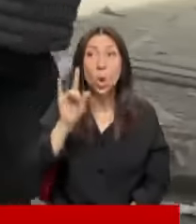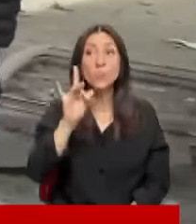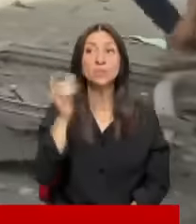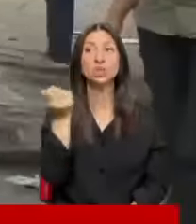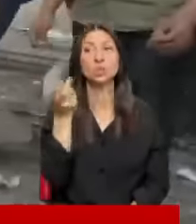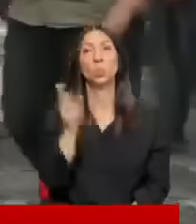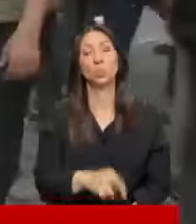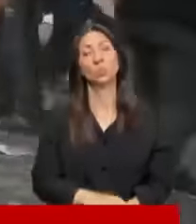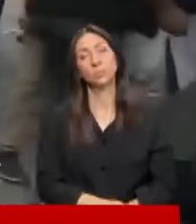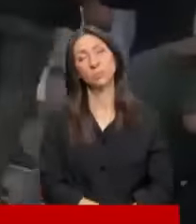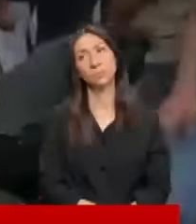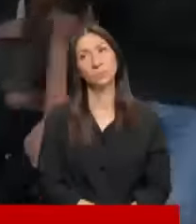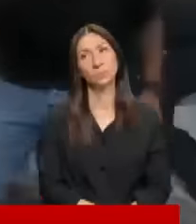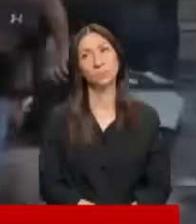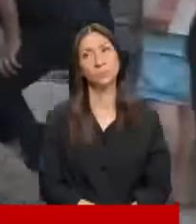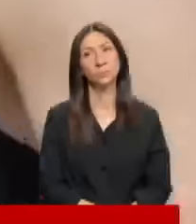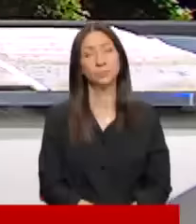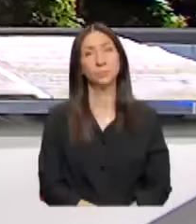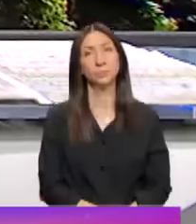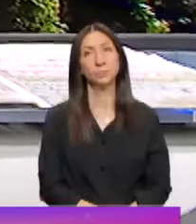kaybetti.